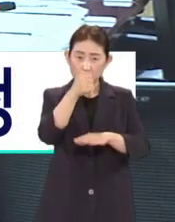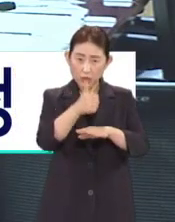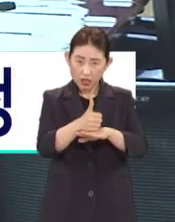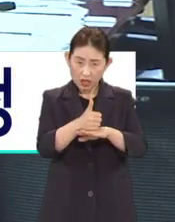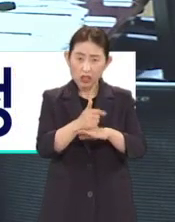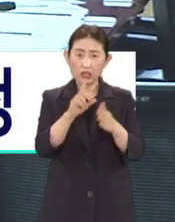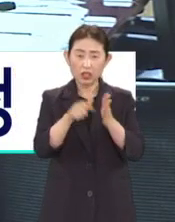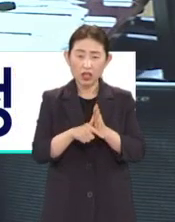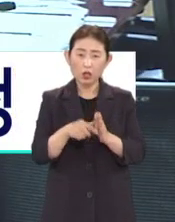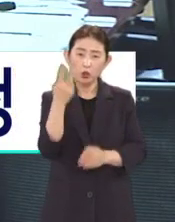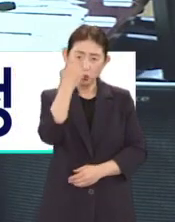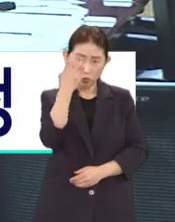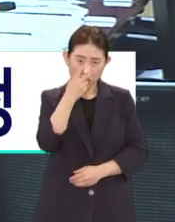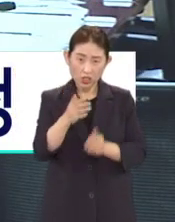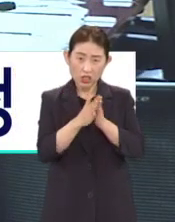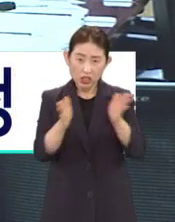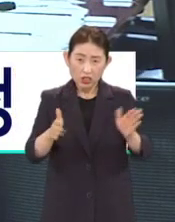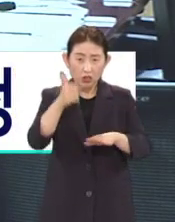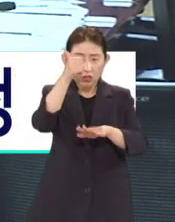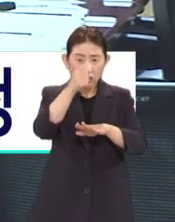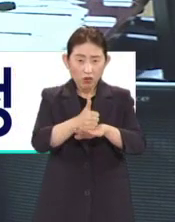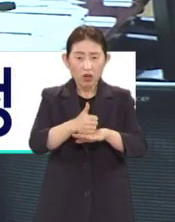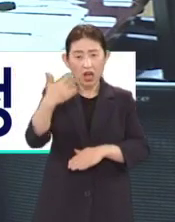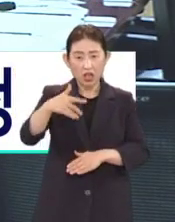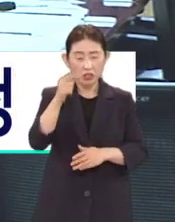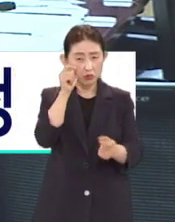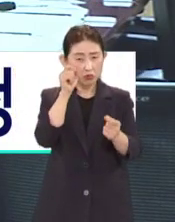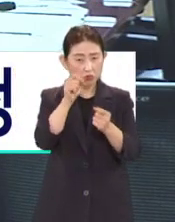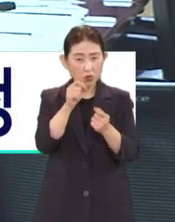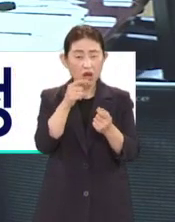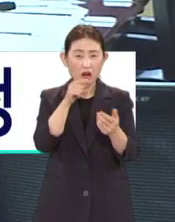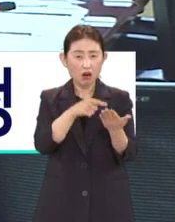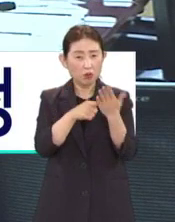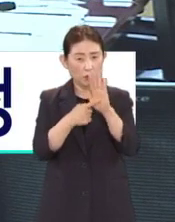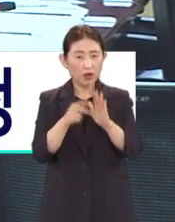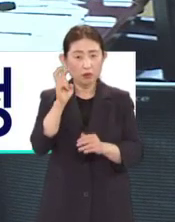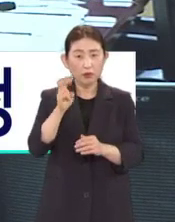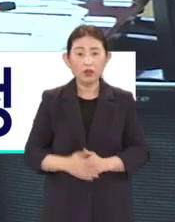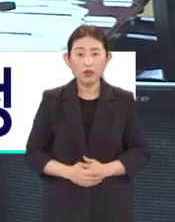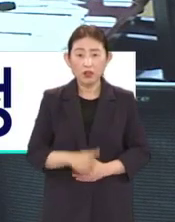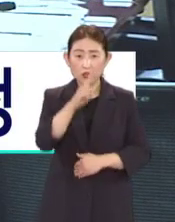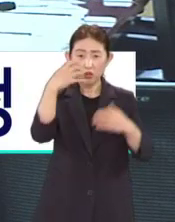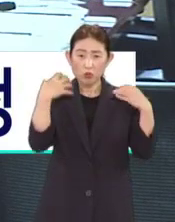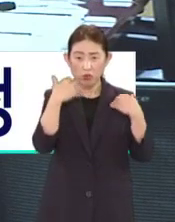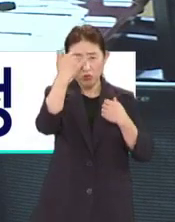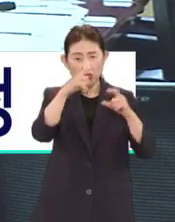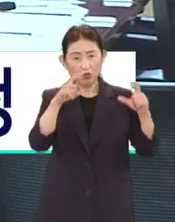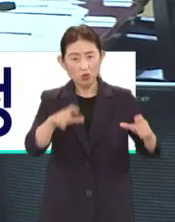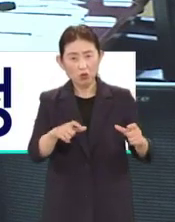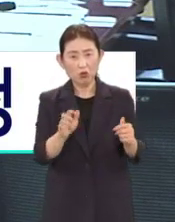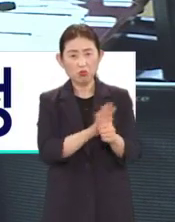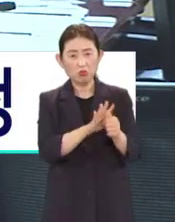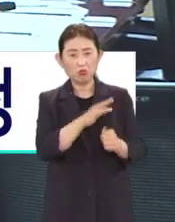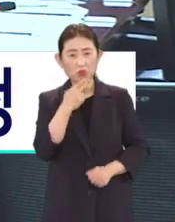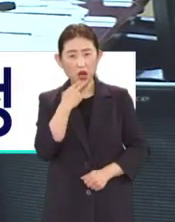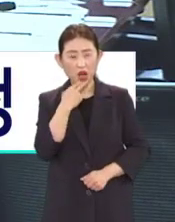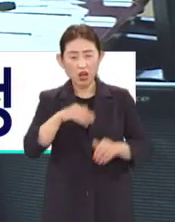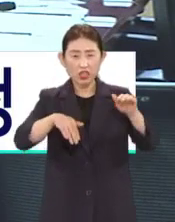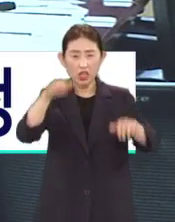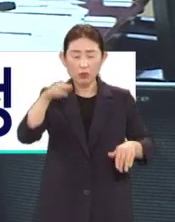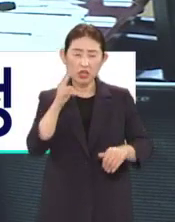2021년 말에서야 예타조사에 들어가 조만간 결과 발표를 앞두고 있습니다 정부의 충청권 홀대가